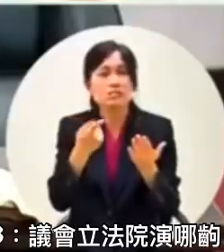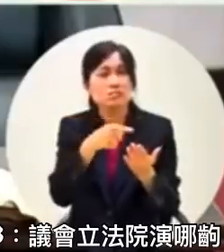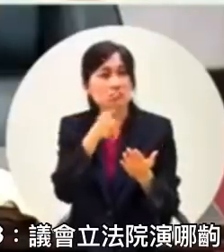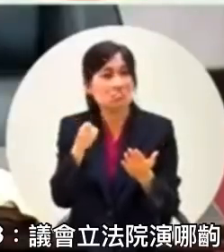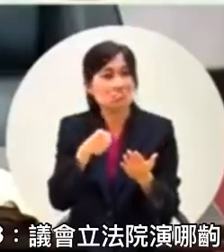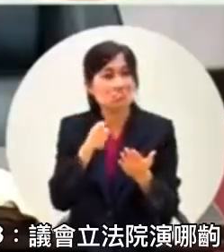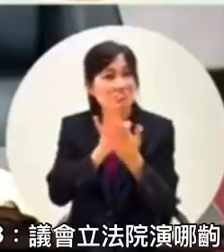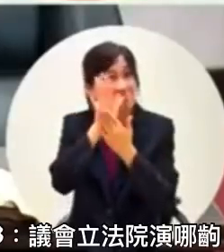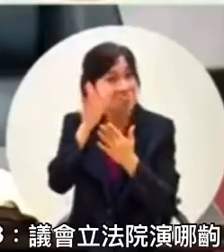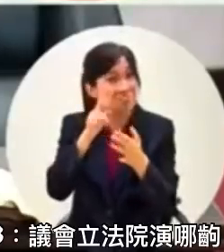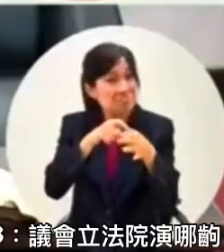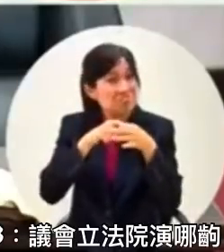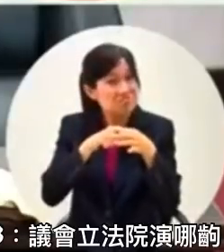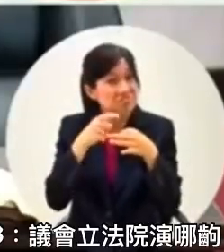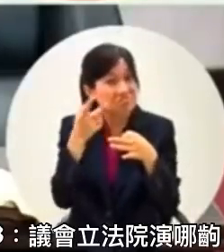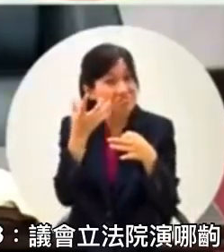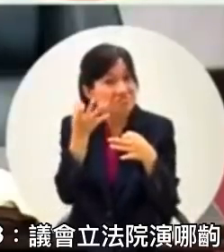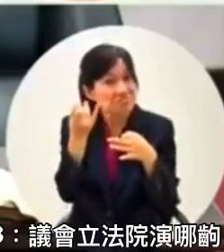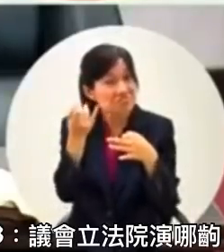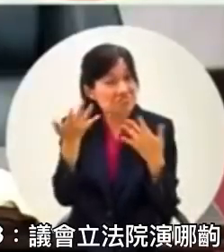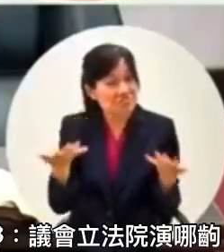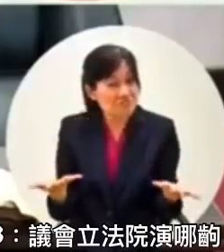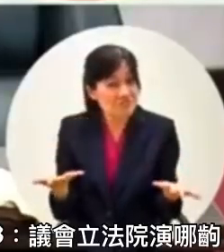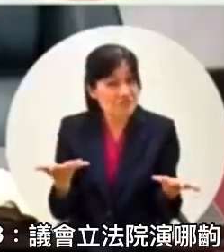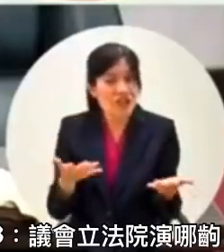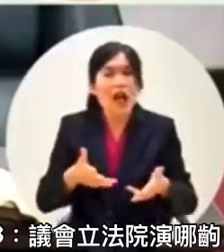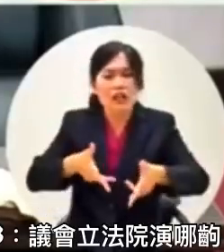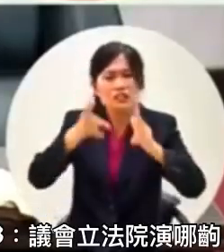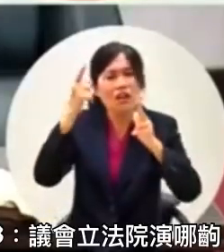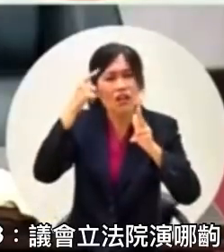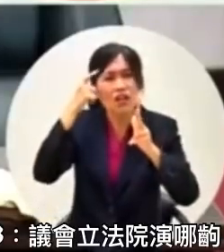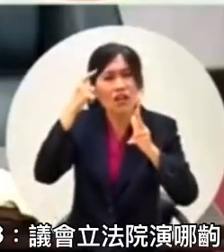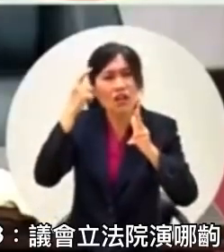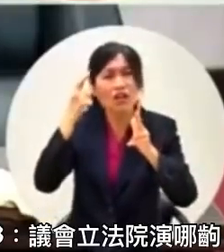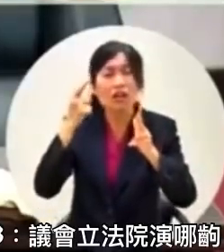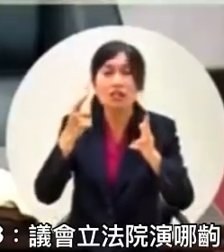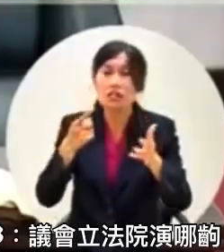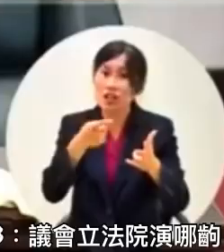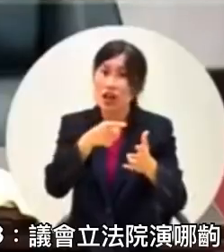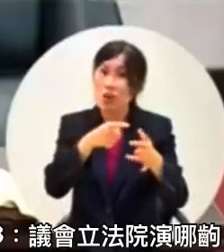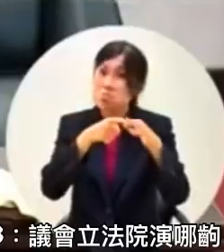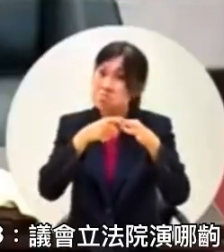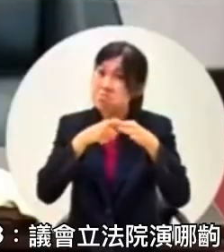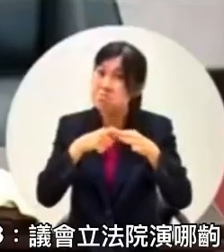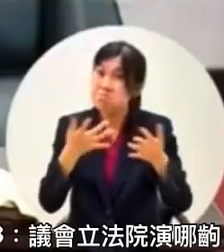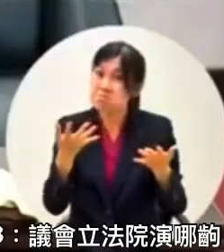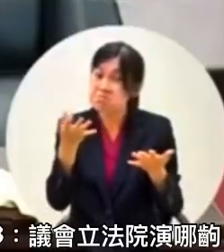可不可以就叫市长以侨科为例他可以带给多少营业额